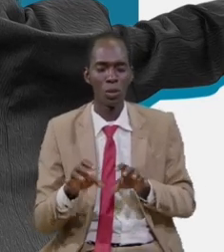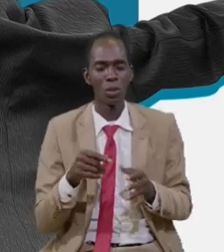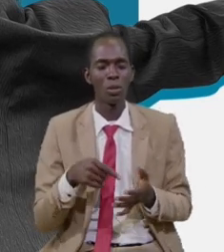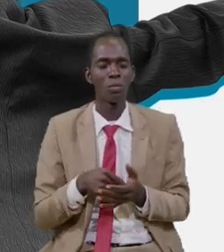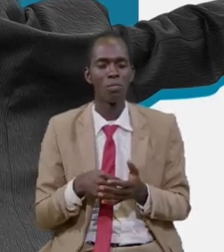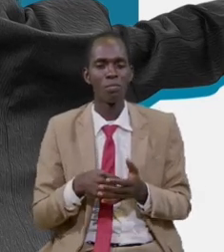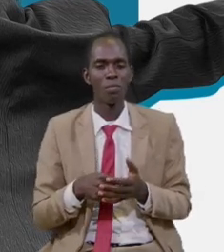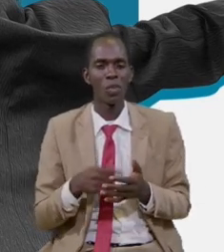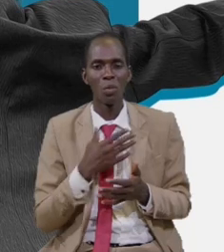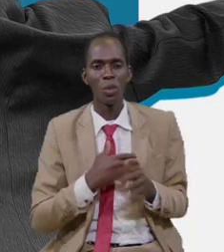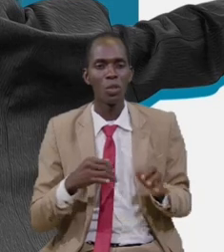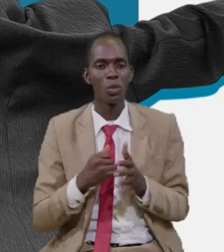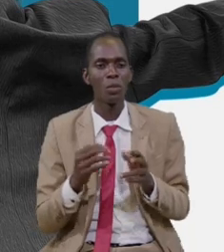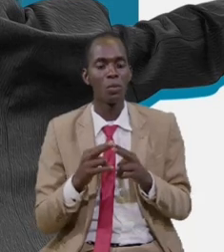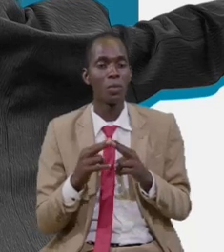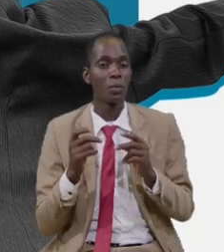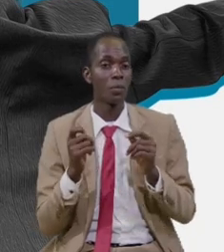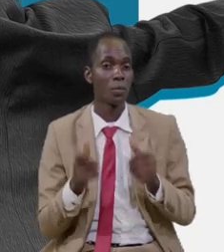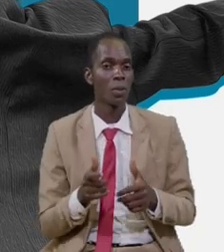Faisons-le rapidement.